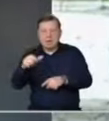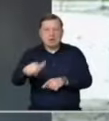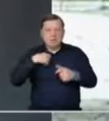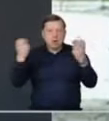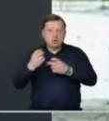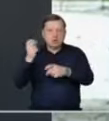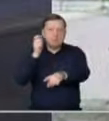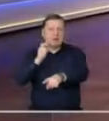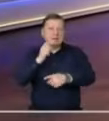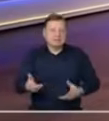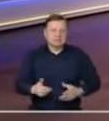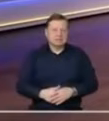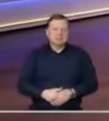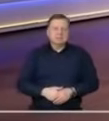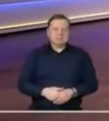jazdy.